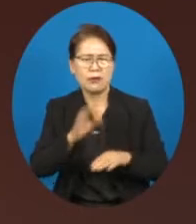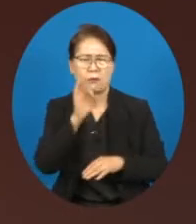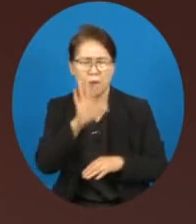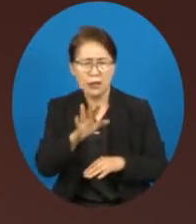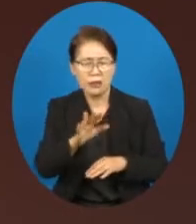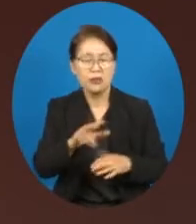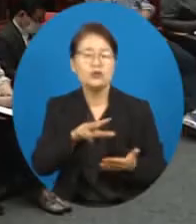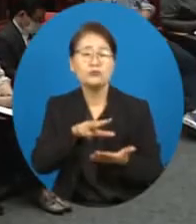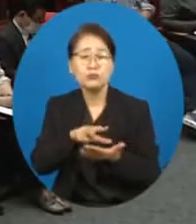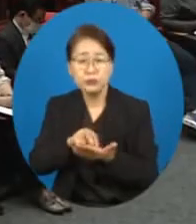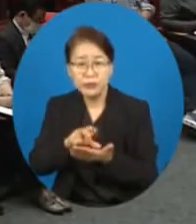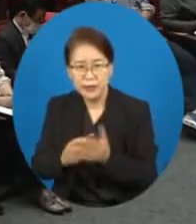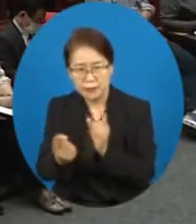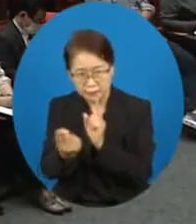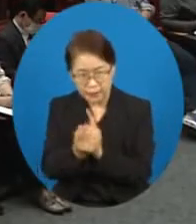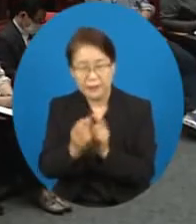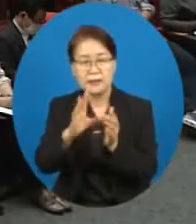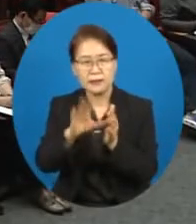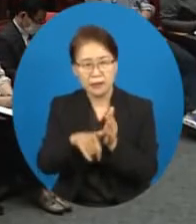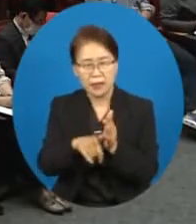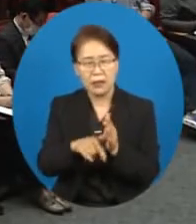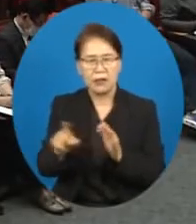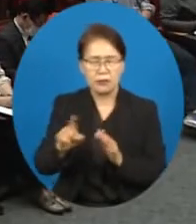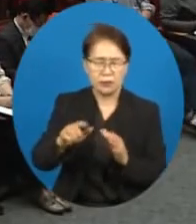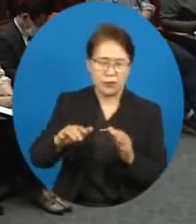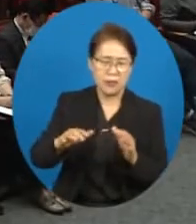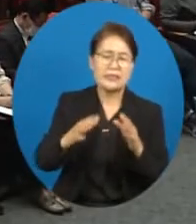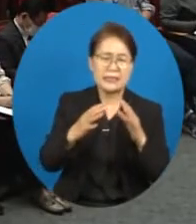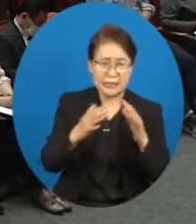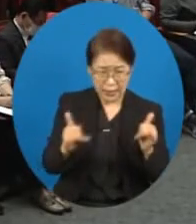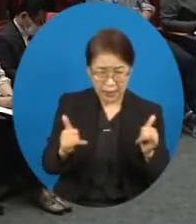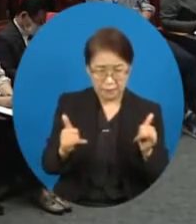문제만이 아니에요. 내 힘으로 해결할 수 없는 어떤 사람이에요.